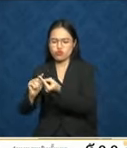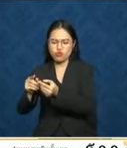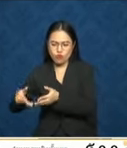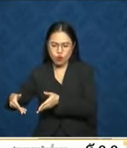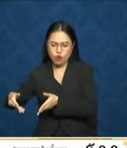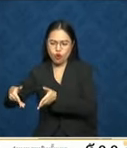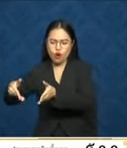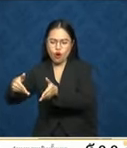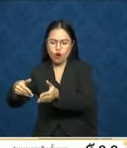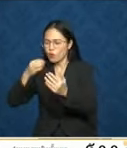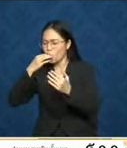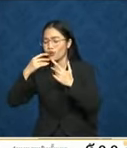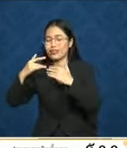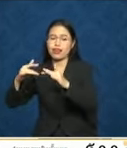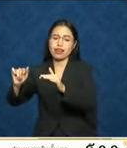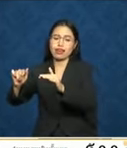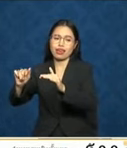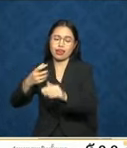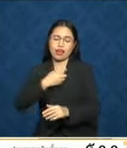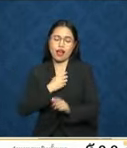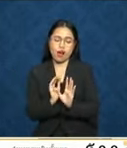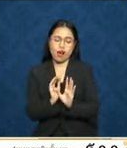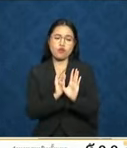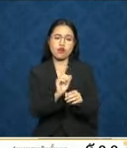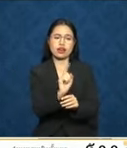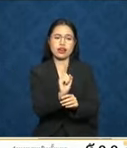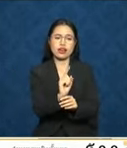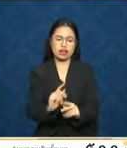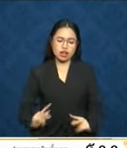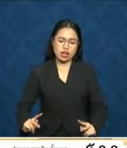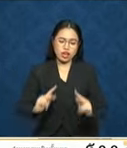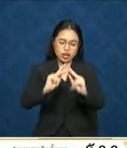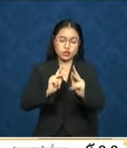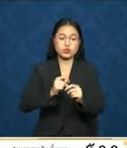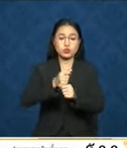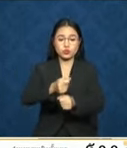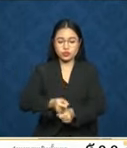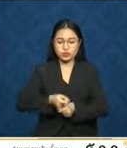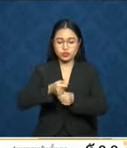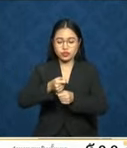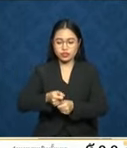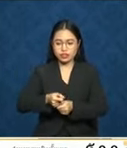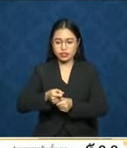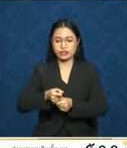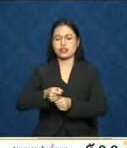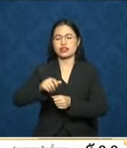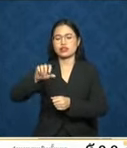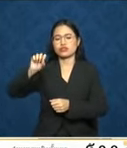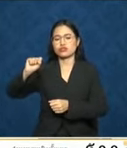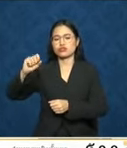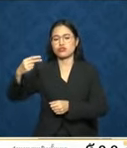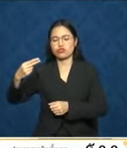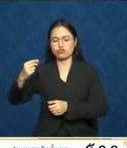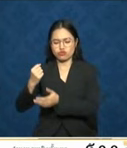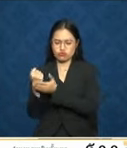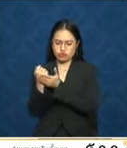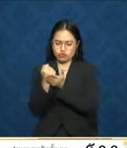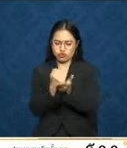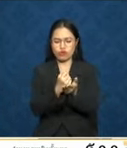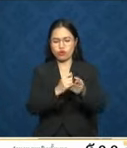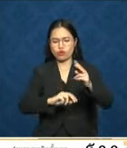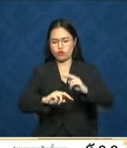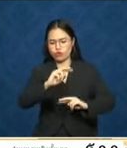ก็ลงสู่ทะเลดังนั้นดิฉันจึงอยากจะให้ทางกระทรวงเกษตรและสหกรณ์การเกษตรโดยเฉพาะกรมชลประทานให้ช่วย